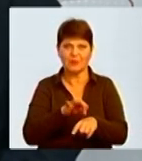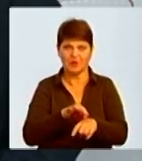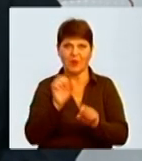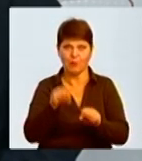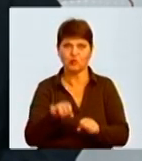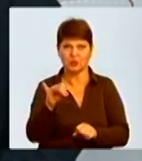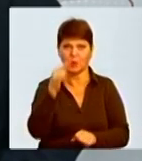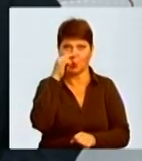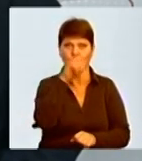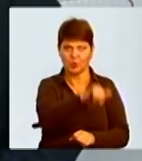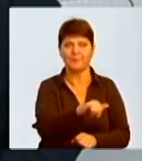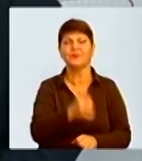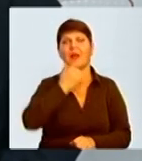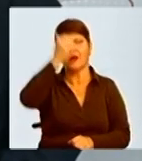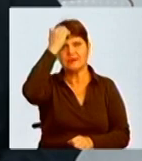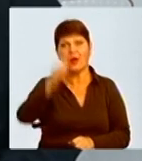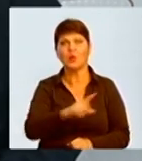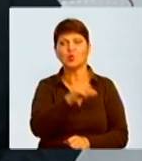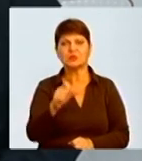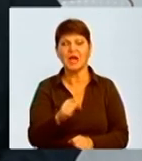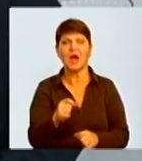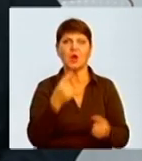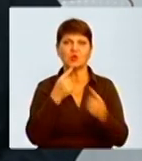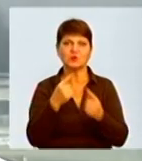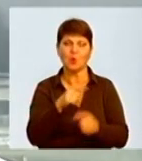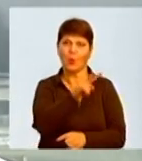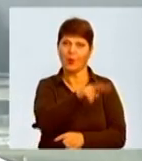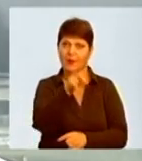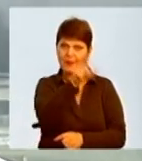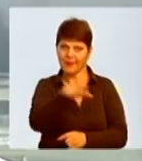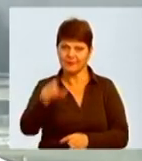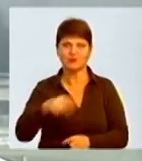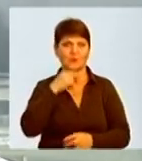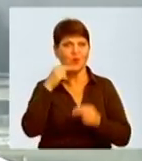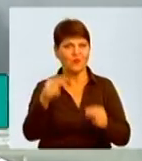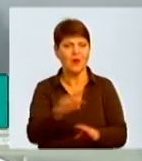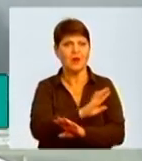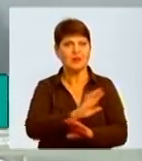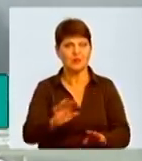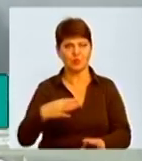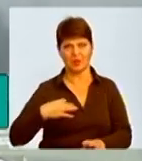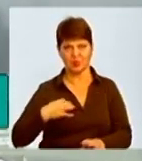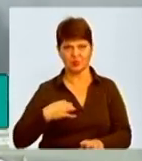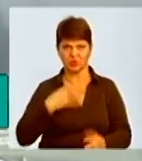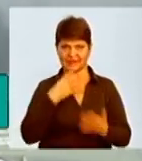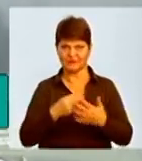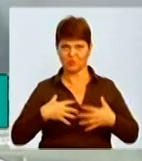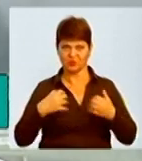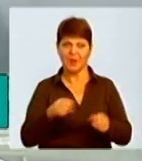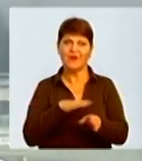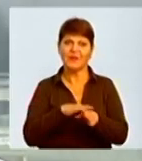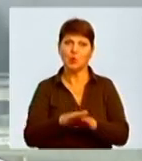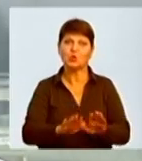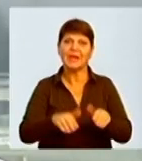вам дякую, панове, за розмову. Глядачам, в свою чергу, дякую за увагу. Не будьте байдужими до свого здоров'я, виконуйте